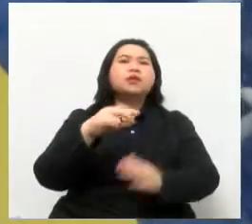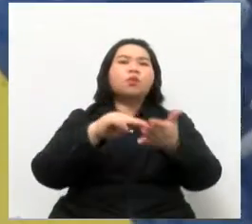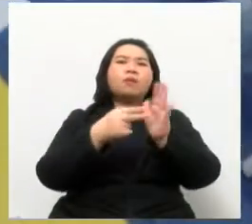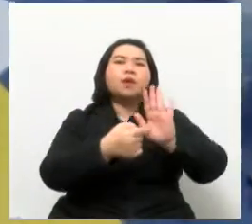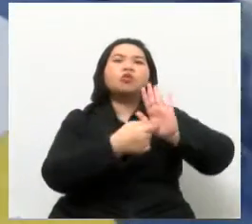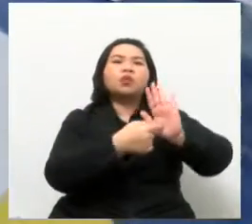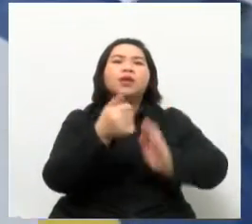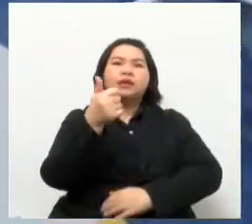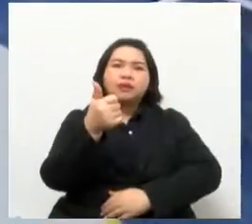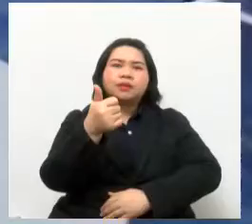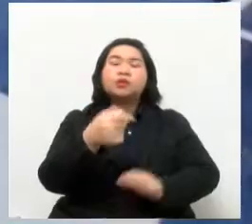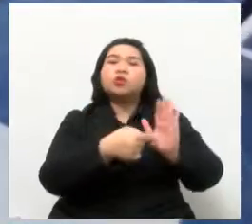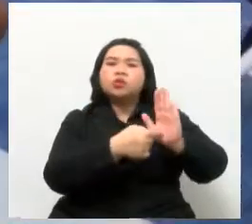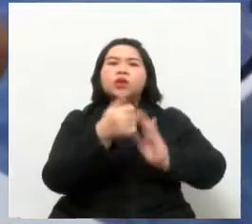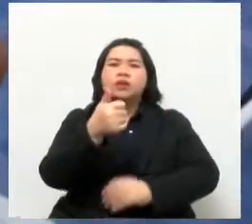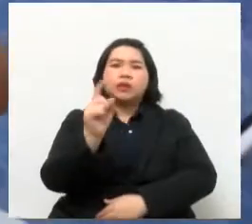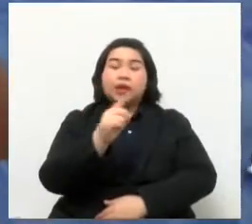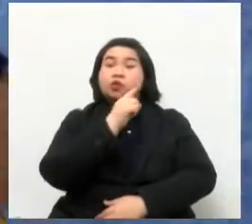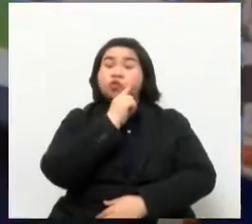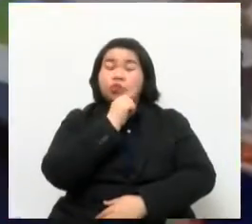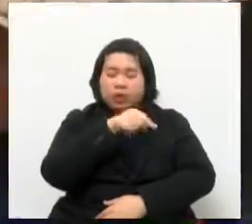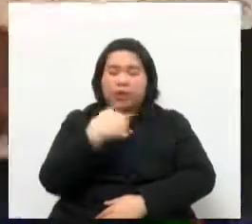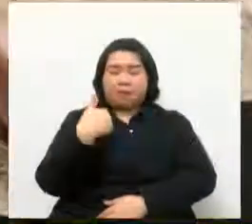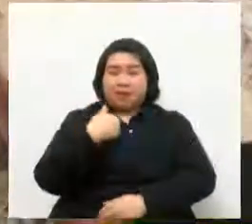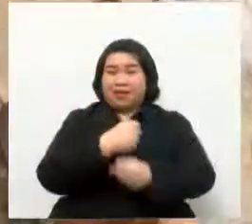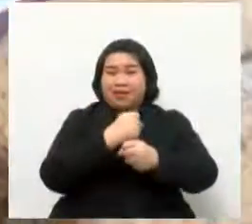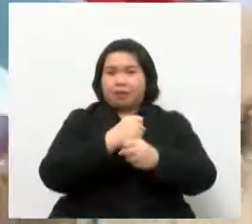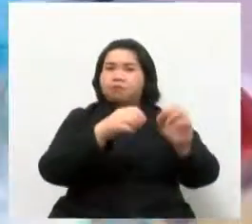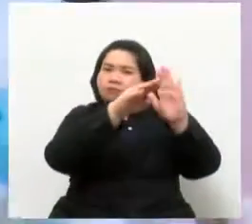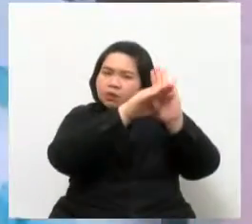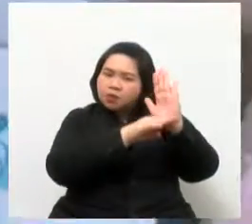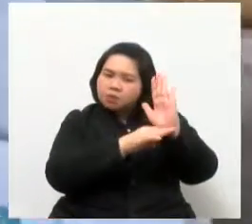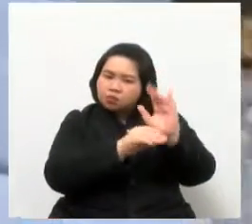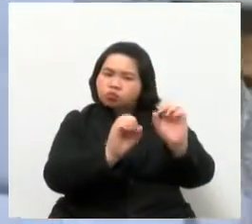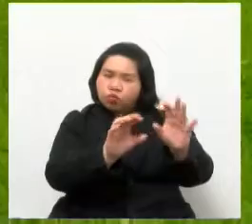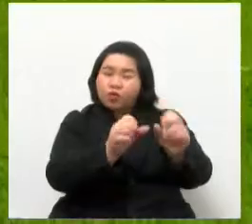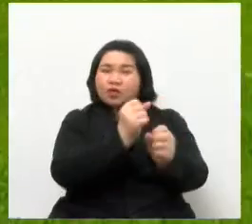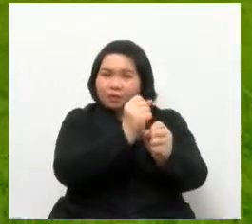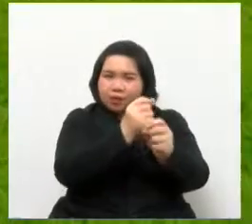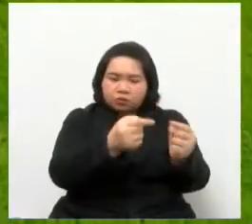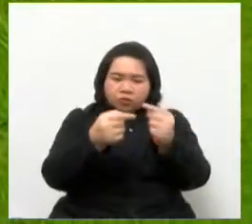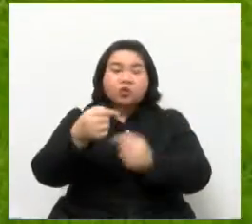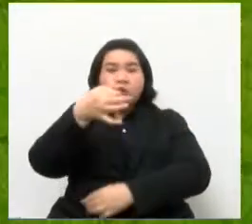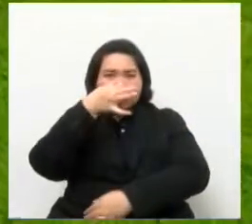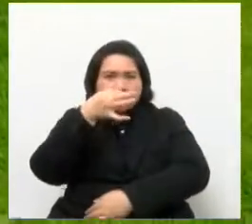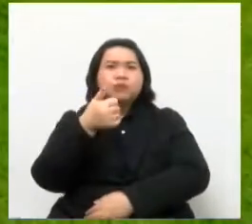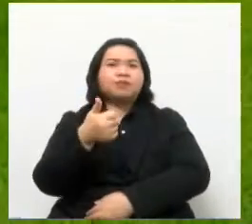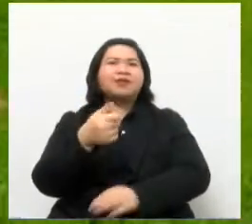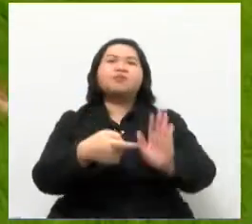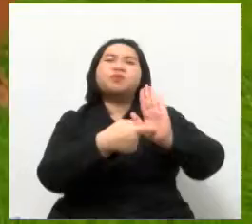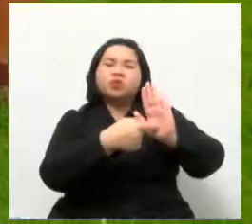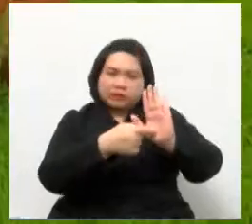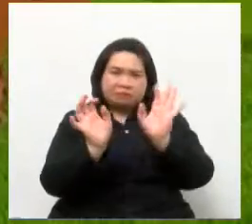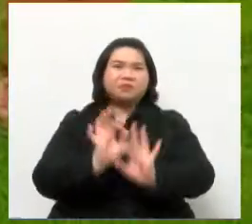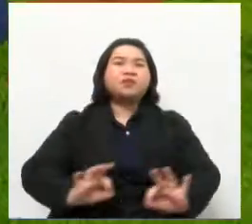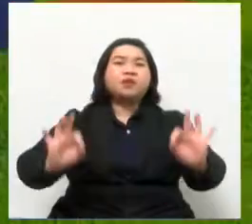แนวปฏิบัติที่เป็นเลิศโดยใช้วิธีปฏิบัติในกระบวนการสร้างงานสร้างอาชีพซึ่งมีส่วนสำคัญอย่